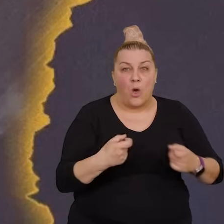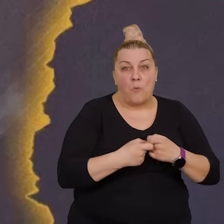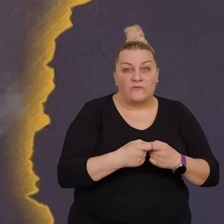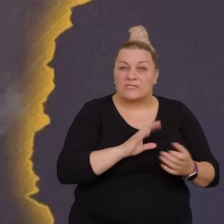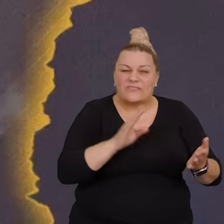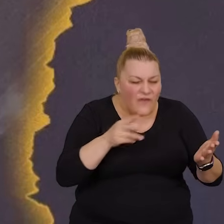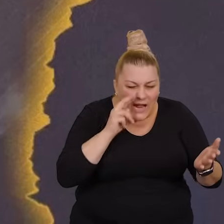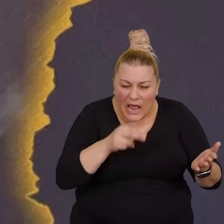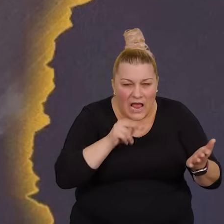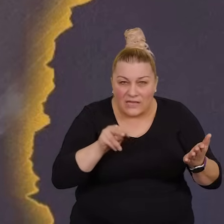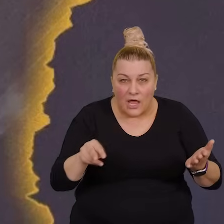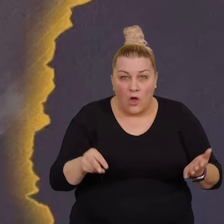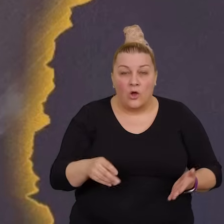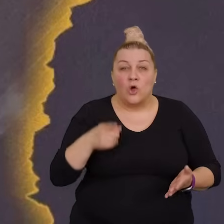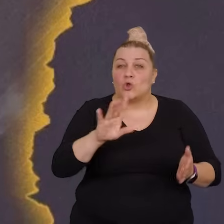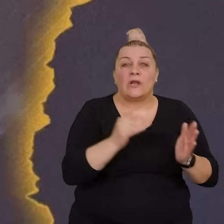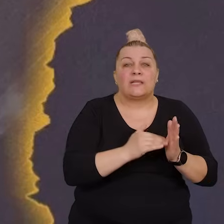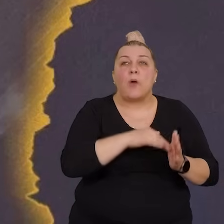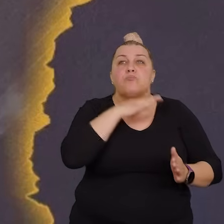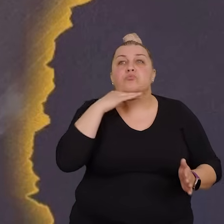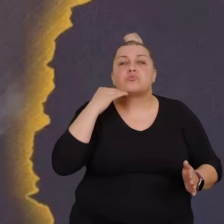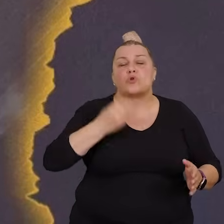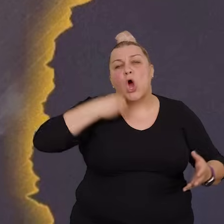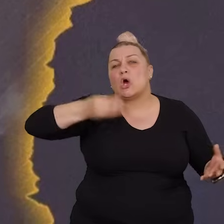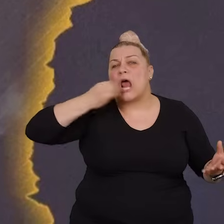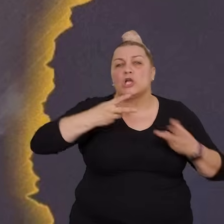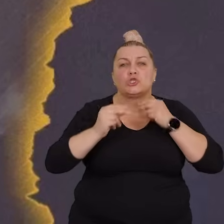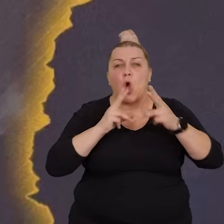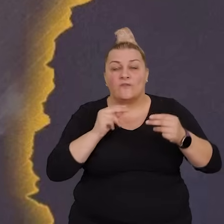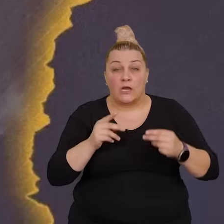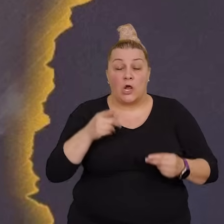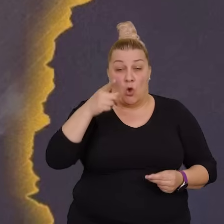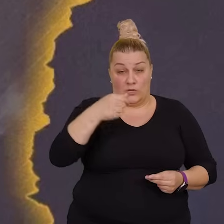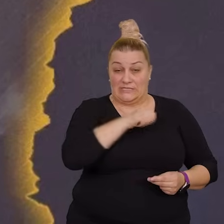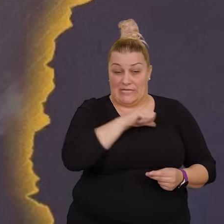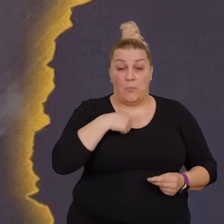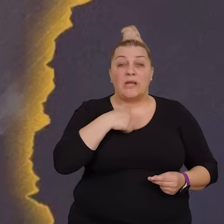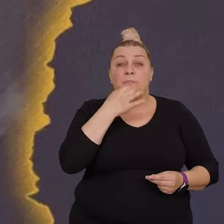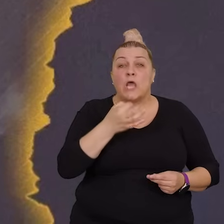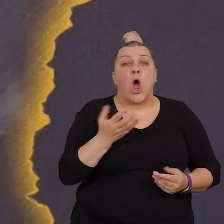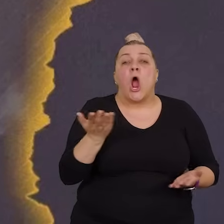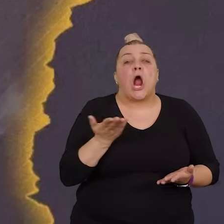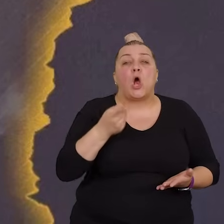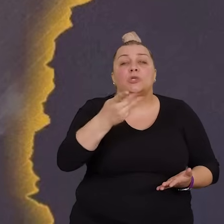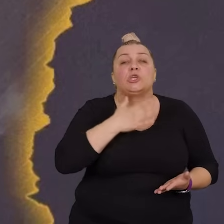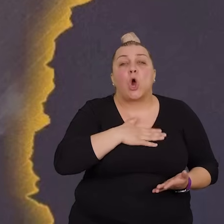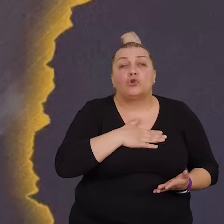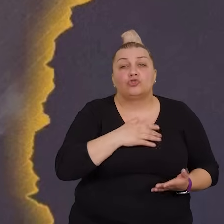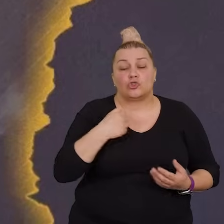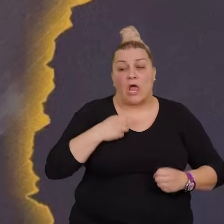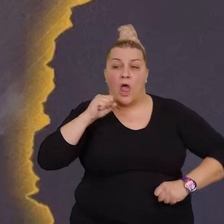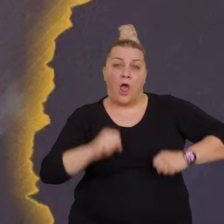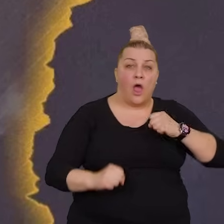velikih razgovora, nema potrebe za velikim razgovorima. On je samo došao i pitao me kako hoćeš generalno da ga igram. Ja sam rekao, suprotno od onoga kako